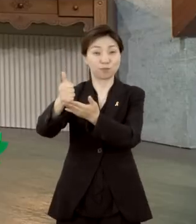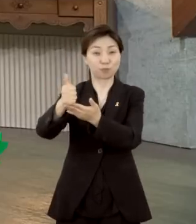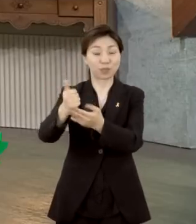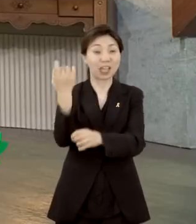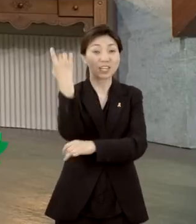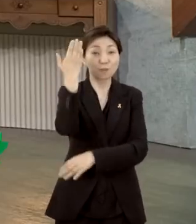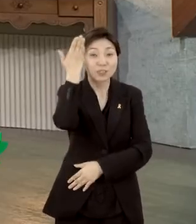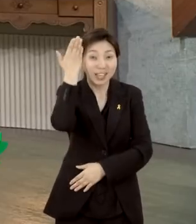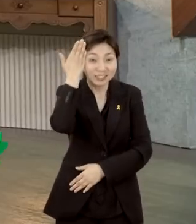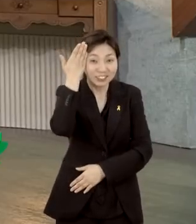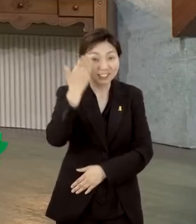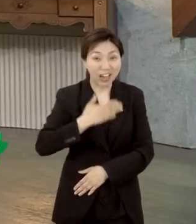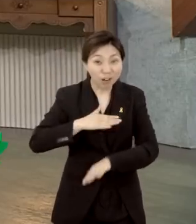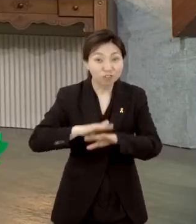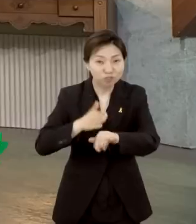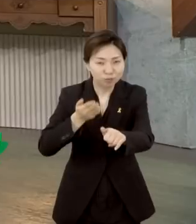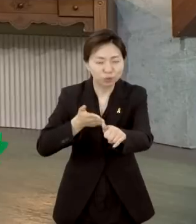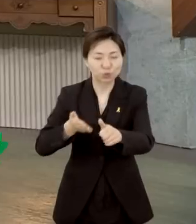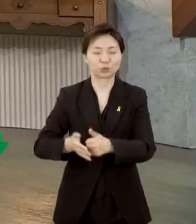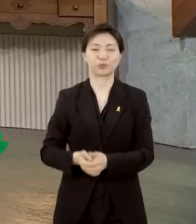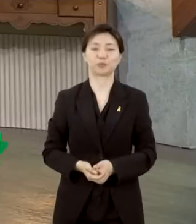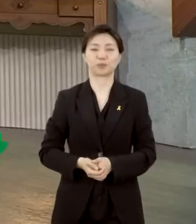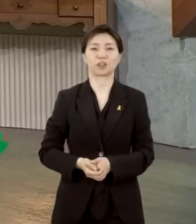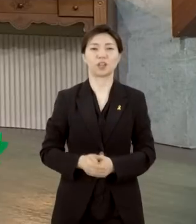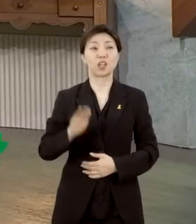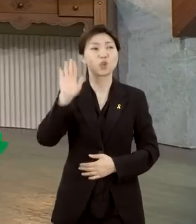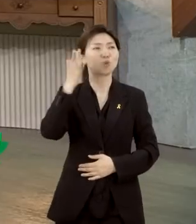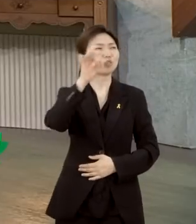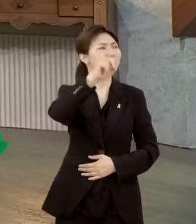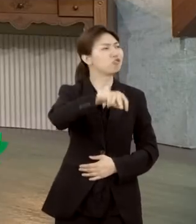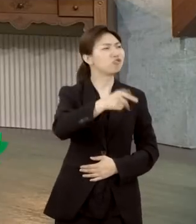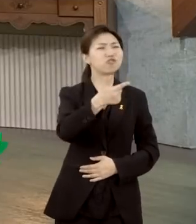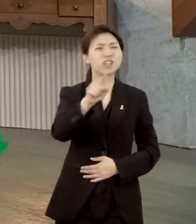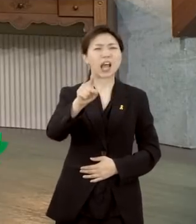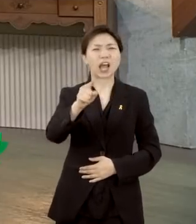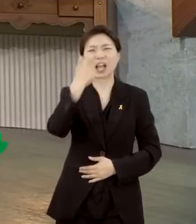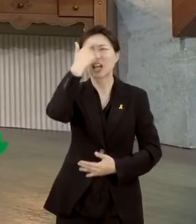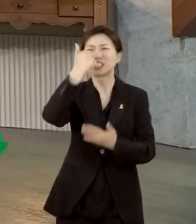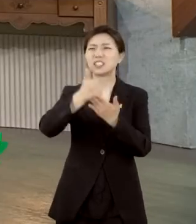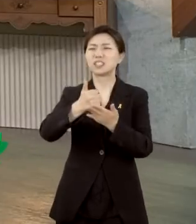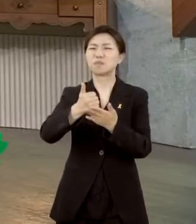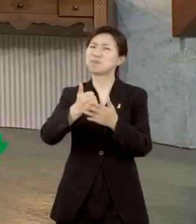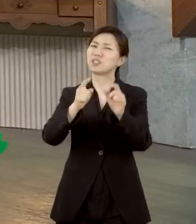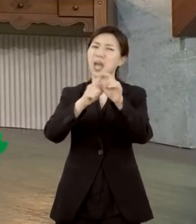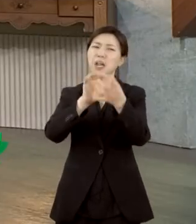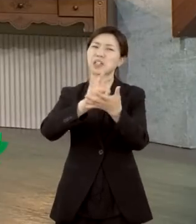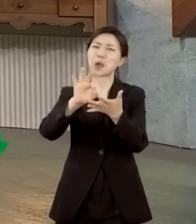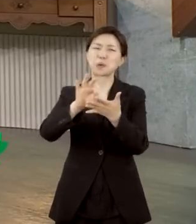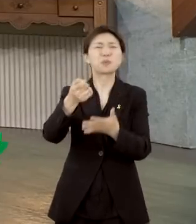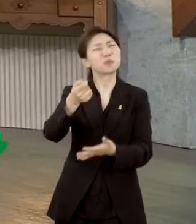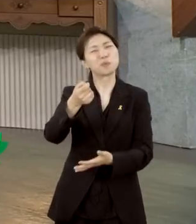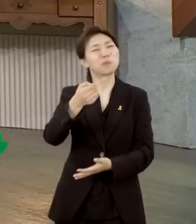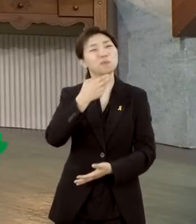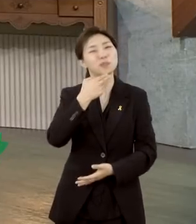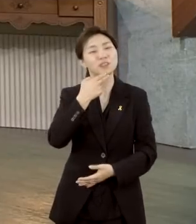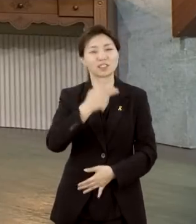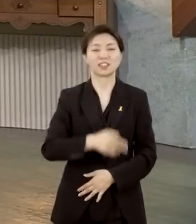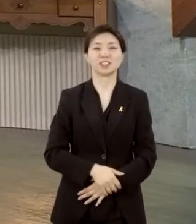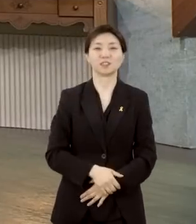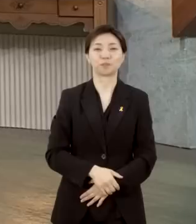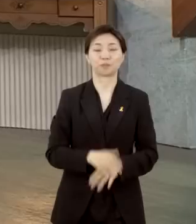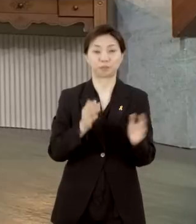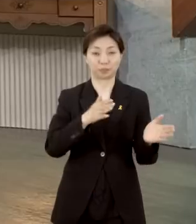상식 삼아서 알아두면 좋겠죠 요새는 이제 윤아 스님이라는 표현을 이제 요새는 잘 안 쓰기는 해요